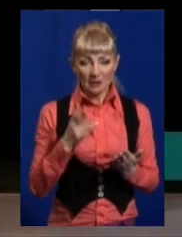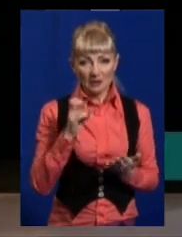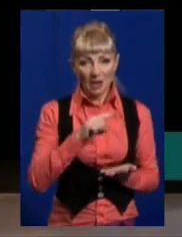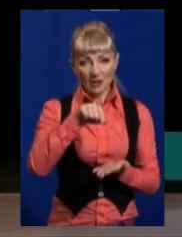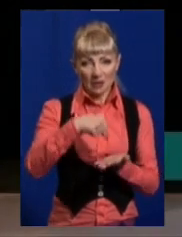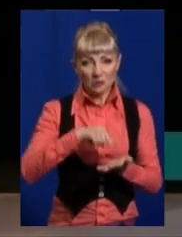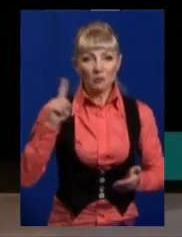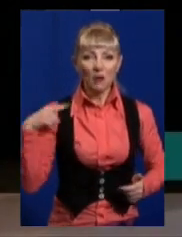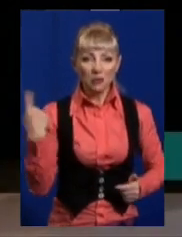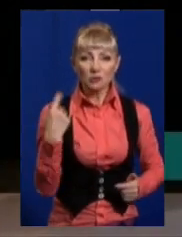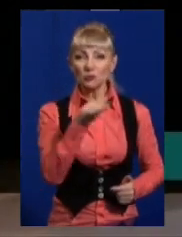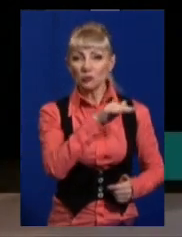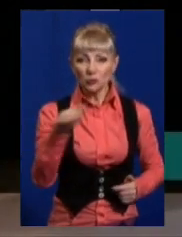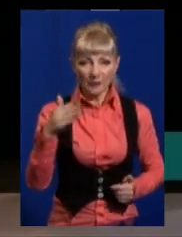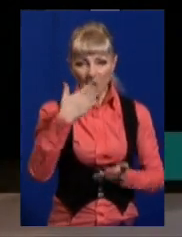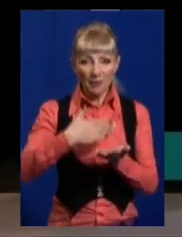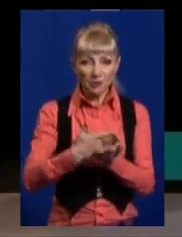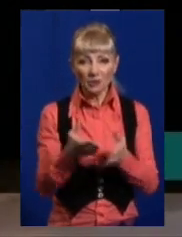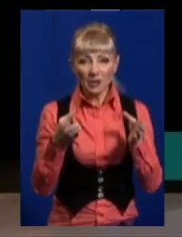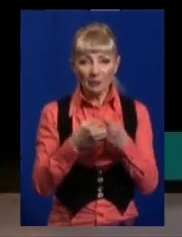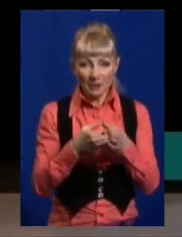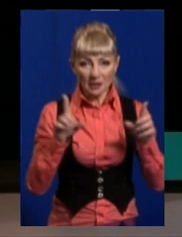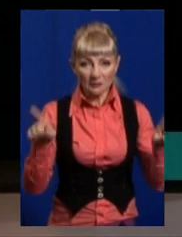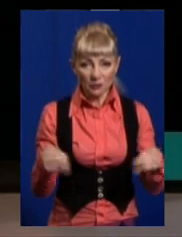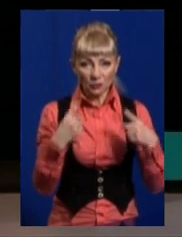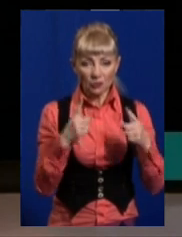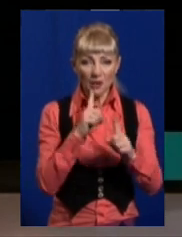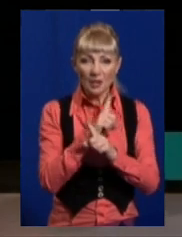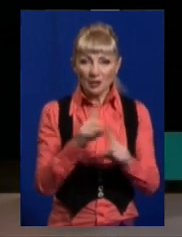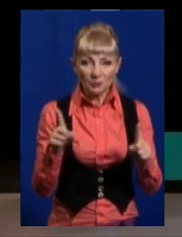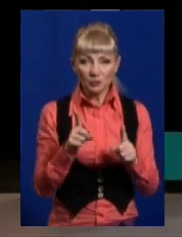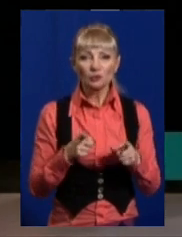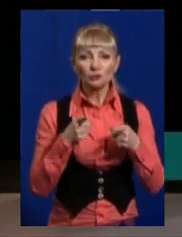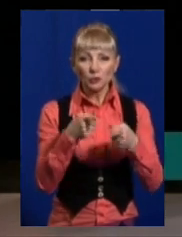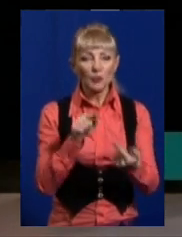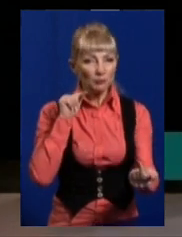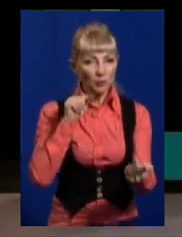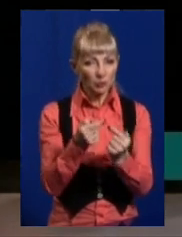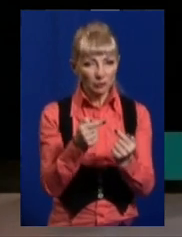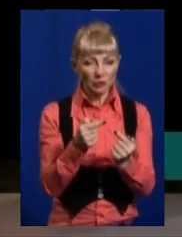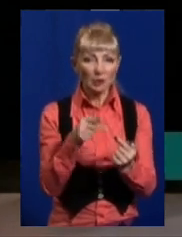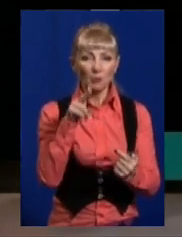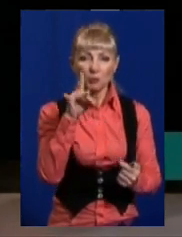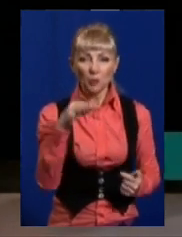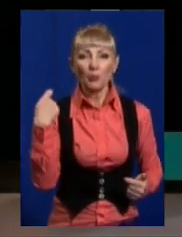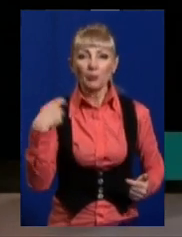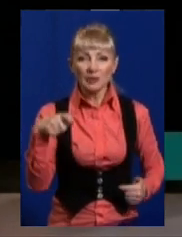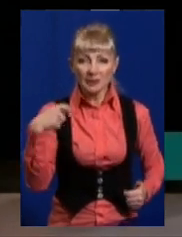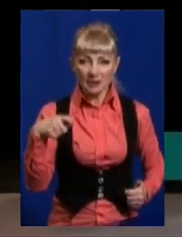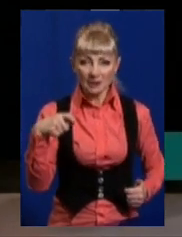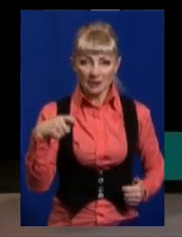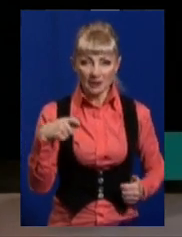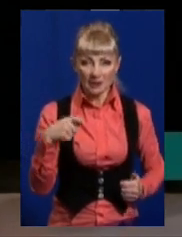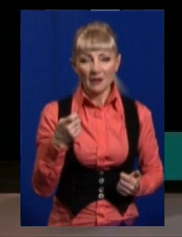та обласному рівні партія «Відродження» не буде, скажімо так, вступати в протиріччя з пропрезидентською